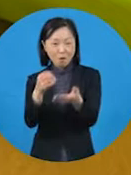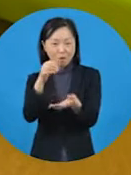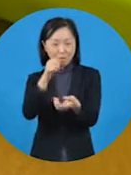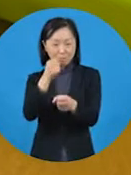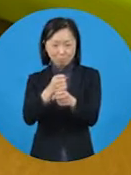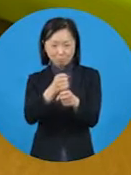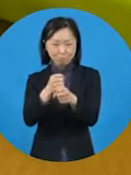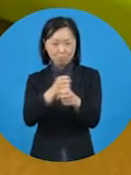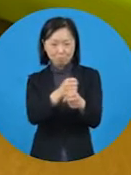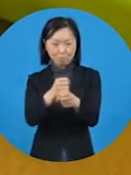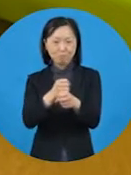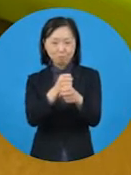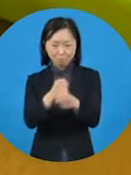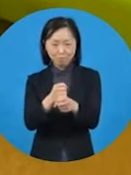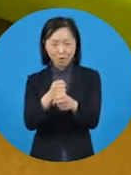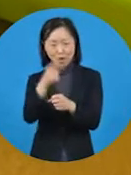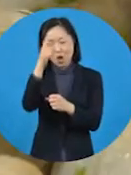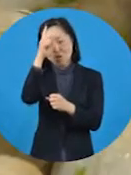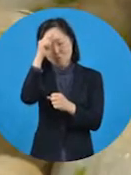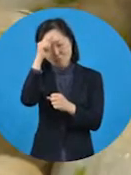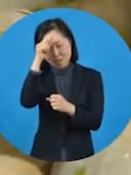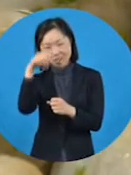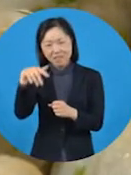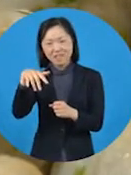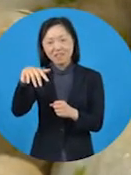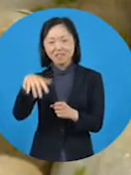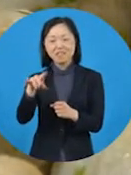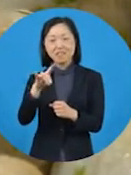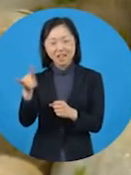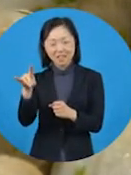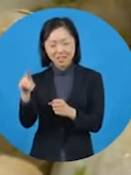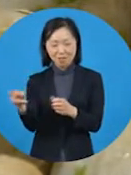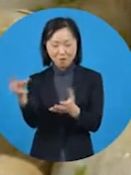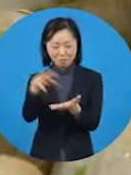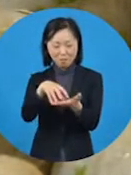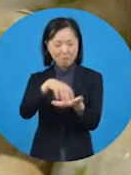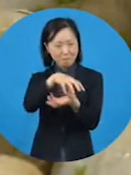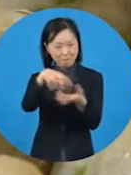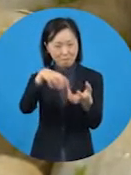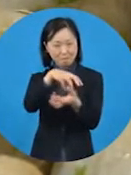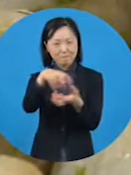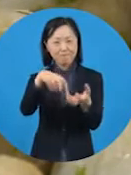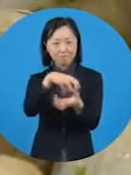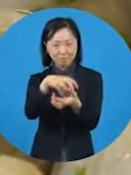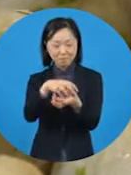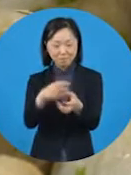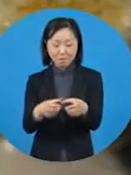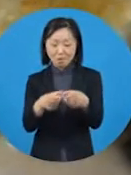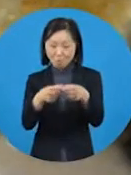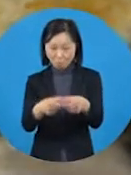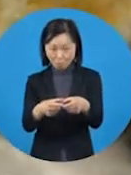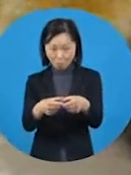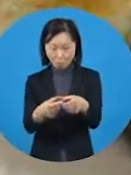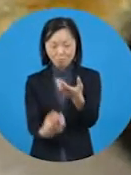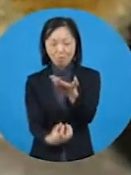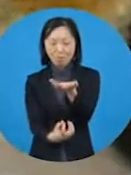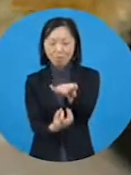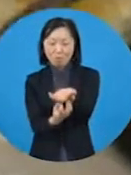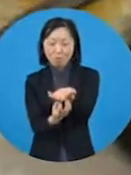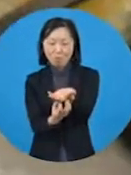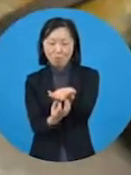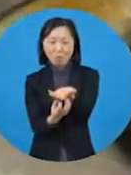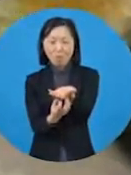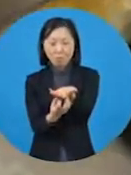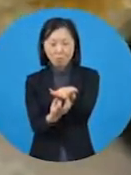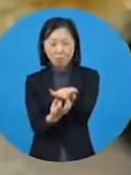潰しまして、それに鶏のひき肉と長ネギを炒めたものを混ぜ合わせまして、それを小判型にハンバーグの